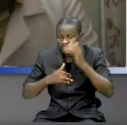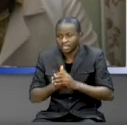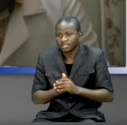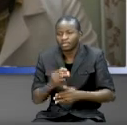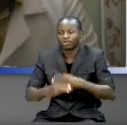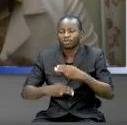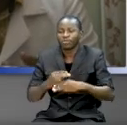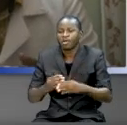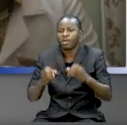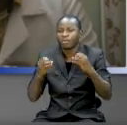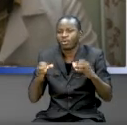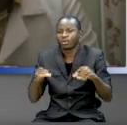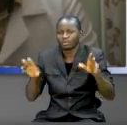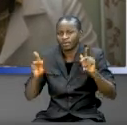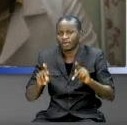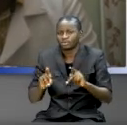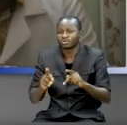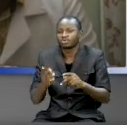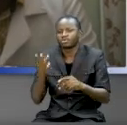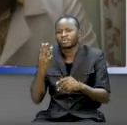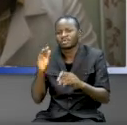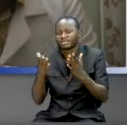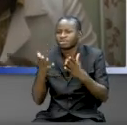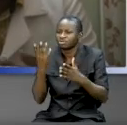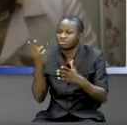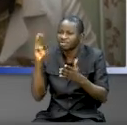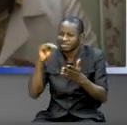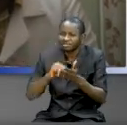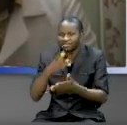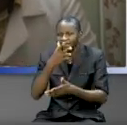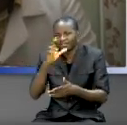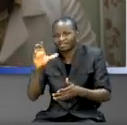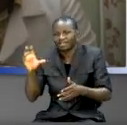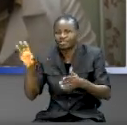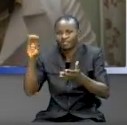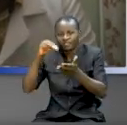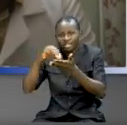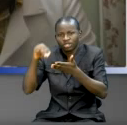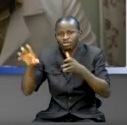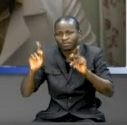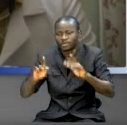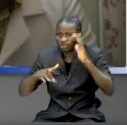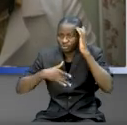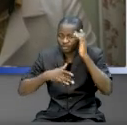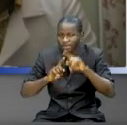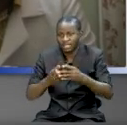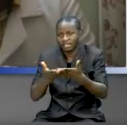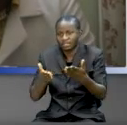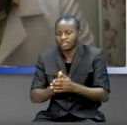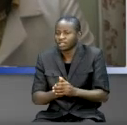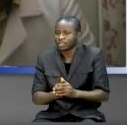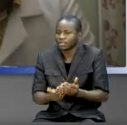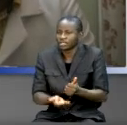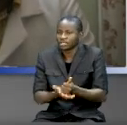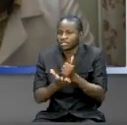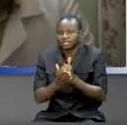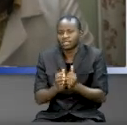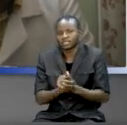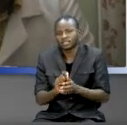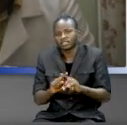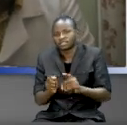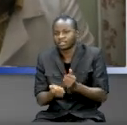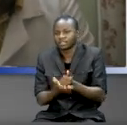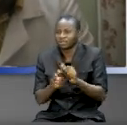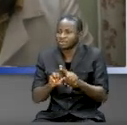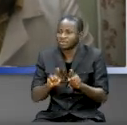millions de personnes souffrent de cette maladie. En République démocratique du Congo, l'asthme est sous-diagnostiqué et également insuffisamment